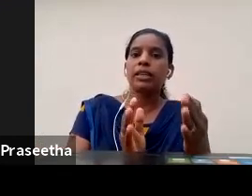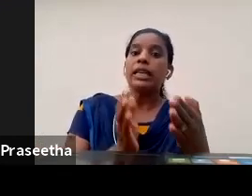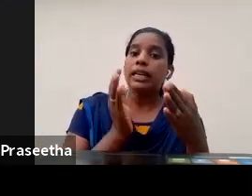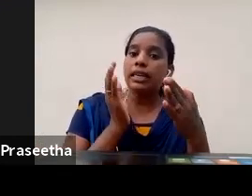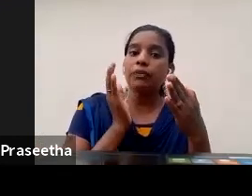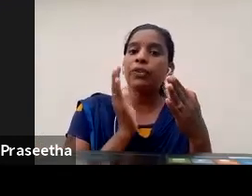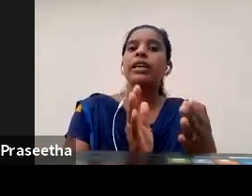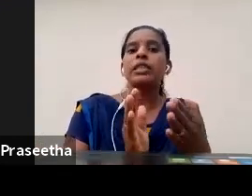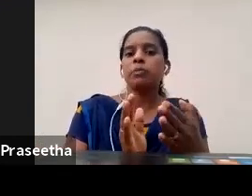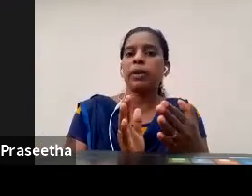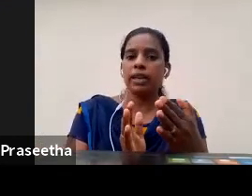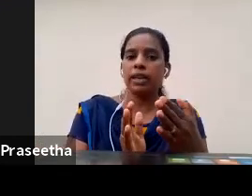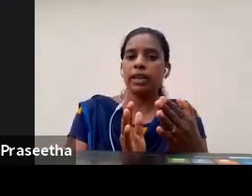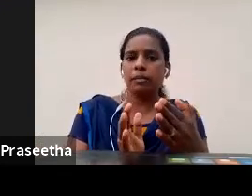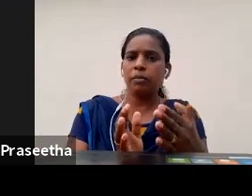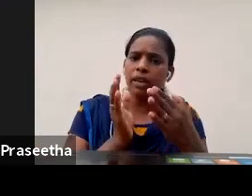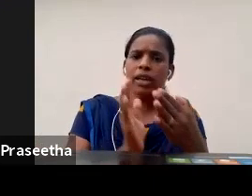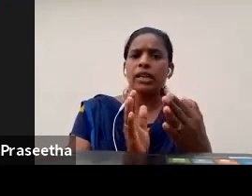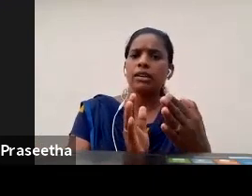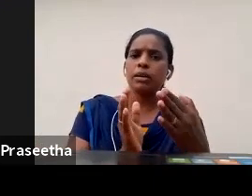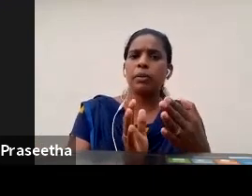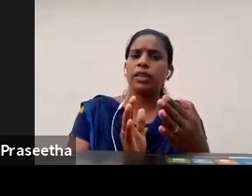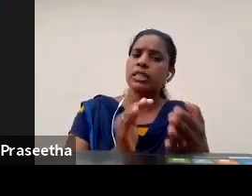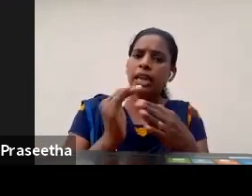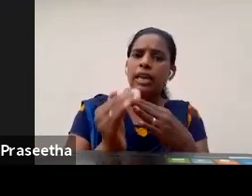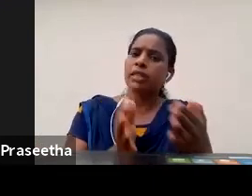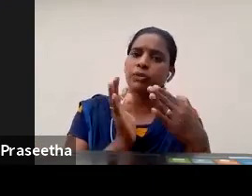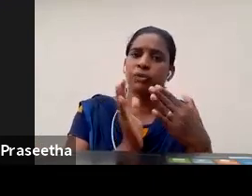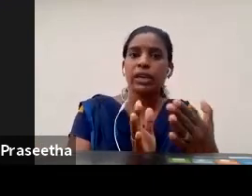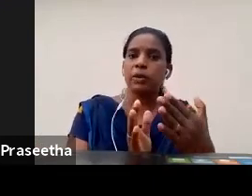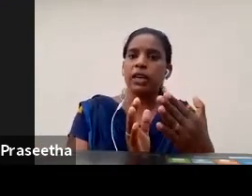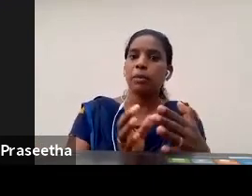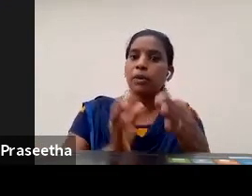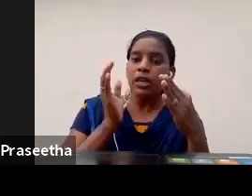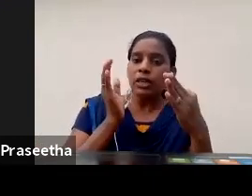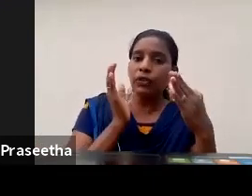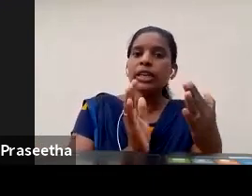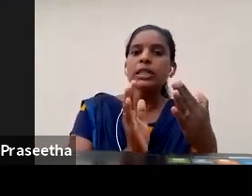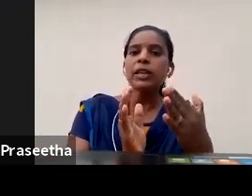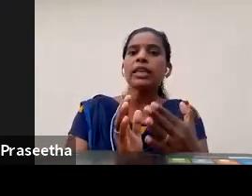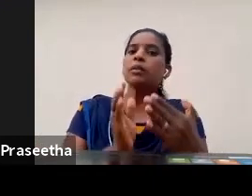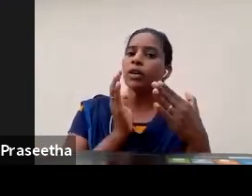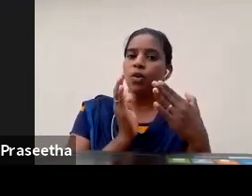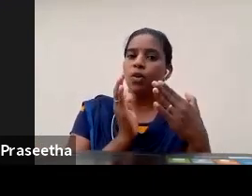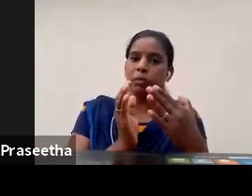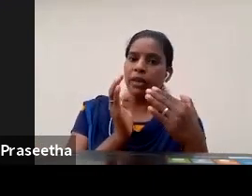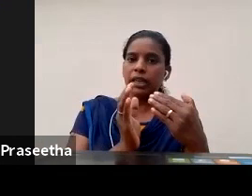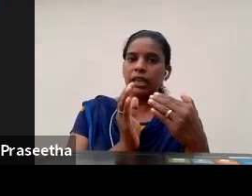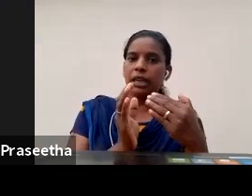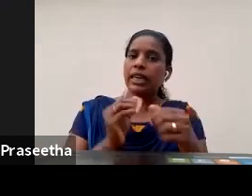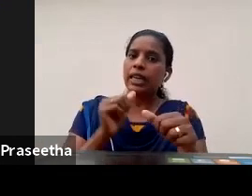ചെയ്യുന്നത് ഈ ഫിംഗർ സ്പെല്ലിങ്ങിനെയാണ്. മെയിൻ ആയിട്ട് അവർ ഡിപ്പെൻഡ് ചെയ്യുന്നത് സൈൻ പ്ലസ് ഫിംഗർ സ്പെല്ലിംഗ് ആണ്. അപ്പൊ ഫിംഗർ സ്പെല്ലിംഗ് നമുക്ക്